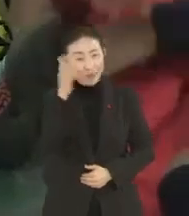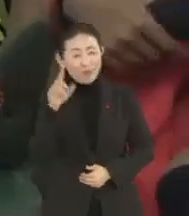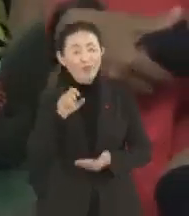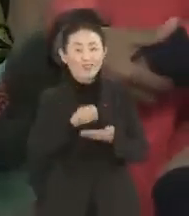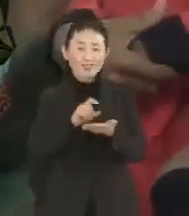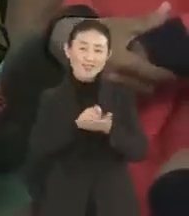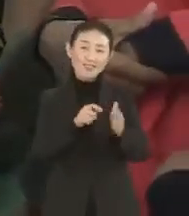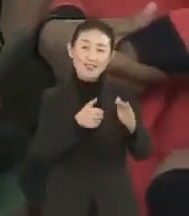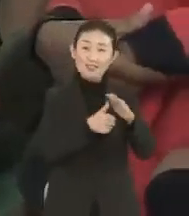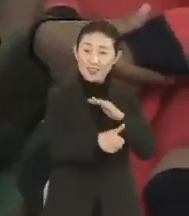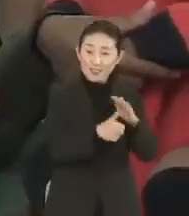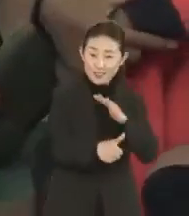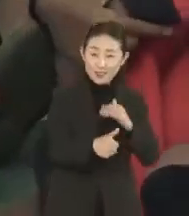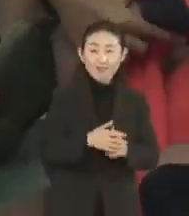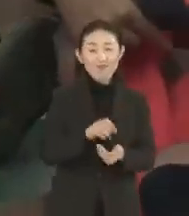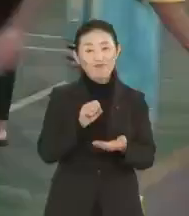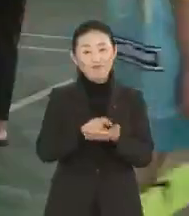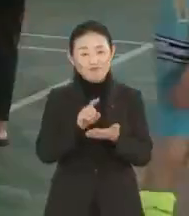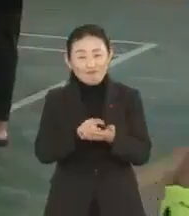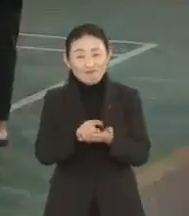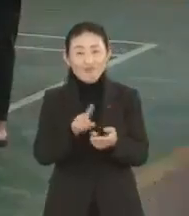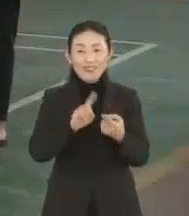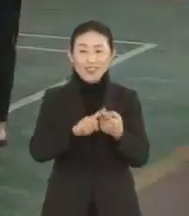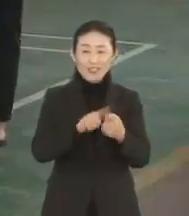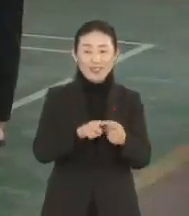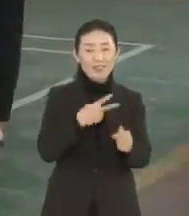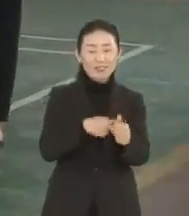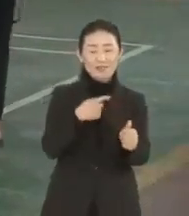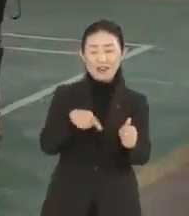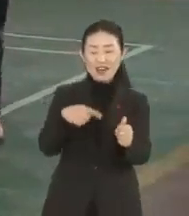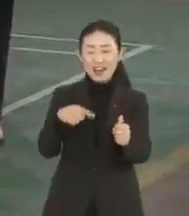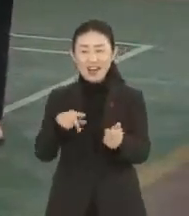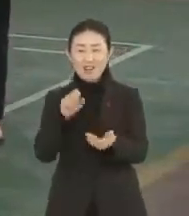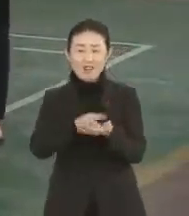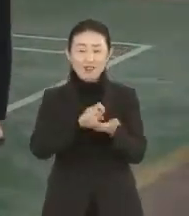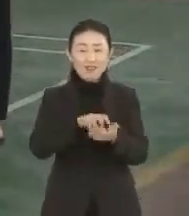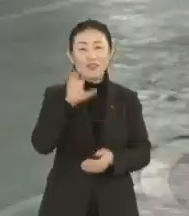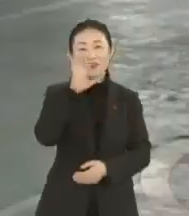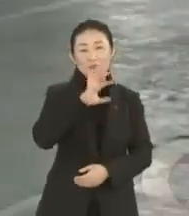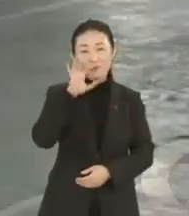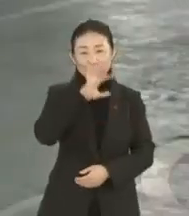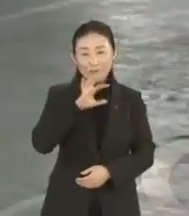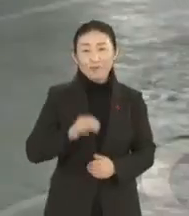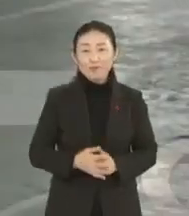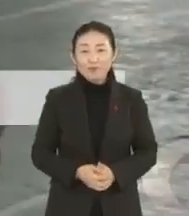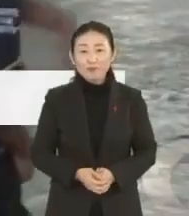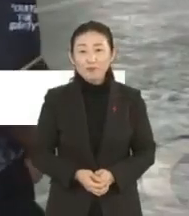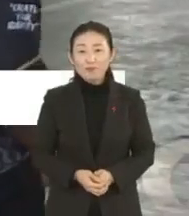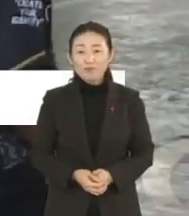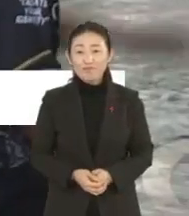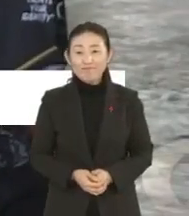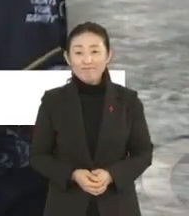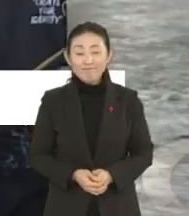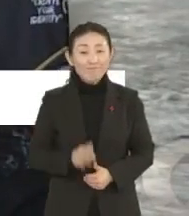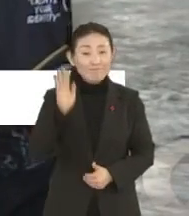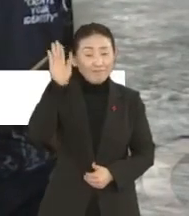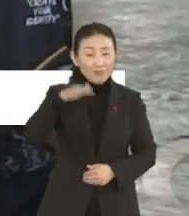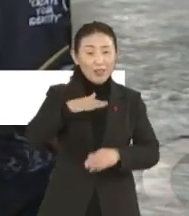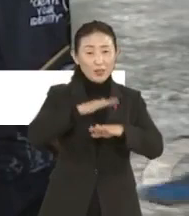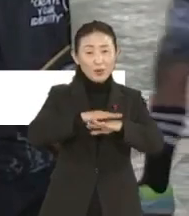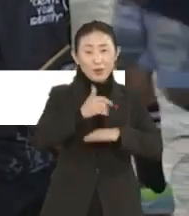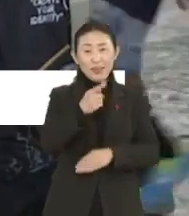꿈꾸며 아이들은 축구 교실에서 선생님의 지도 아래 땀을 흘립니다. Dan saya ketika sudah besar ingin menjadi pemain sepak